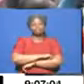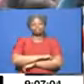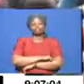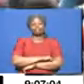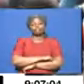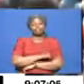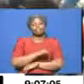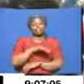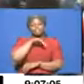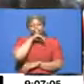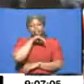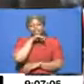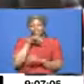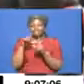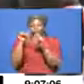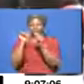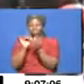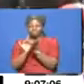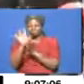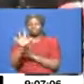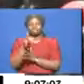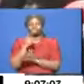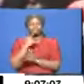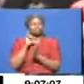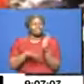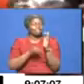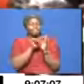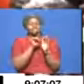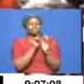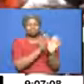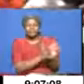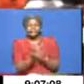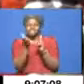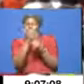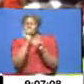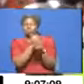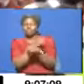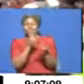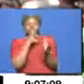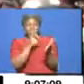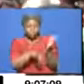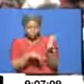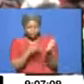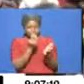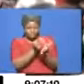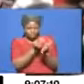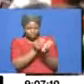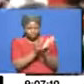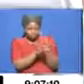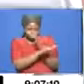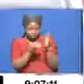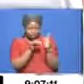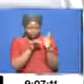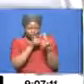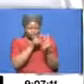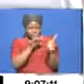Raila dismissed those who claim the plan is untenable, saying the money is being looted from public coffers can fund the entire plan.